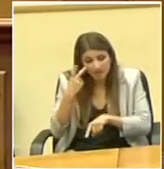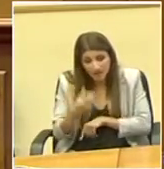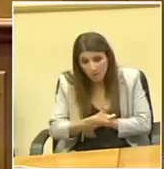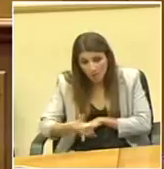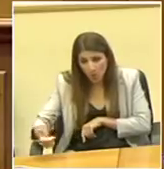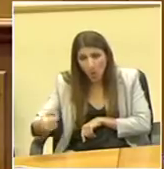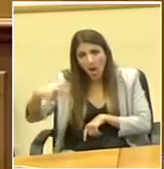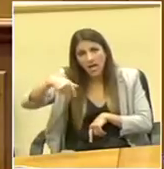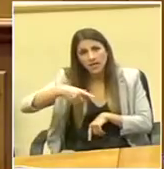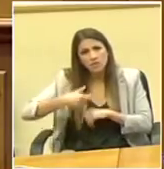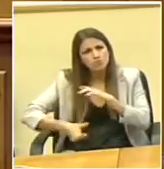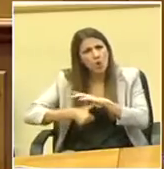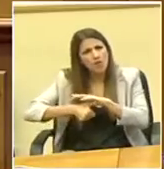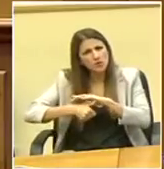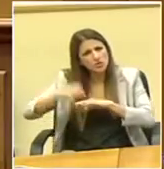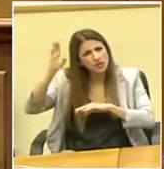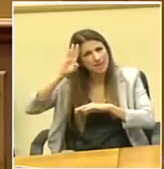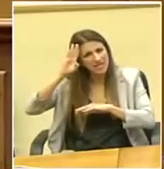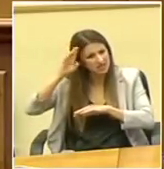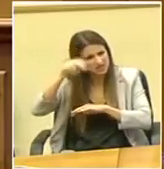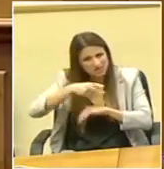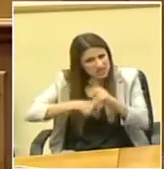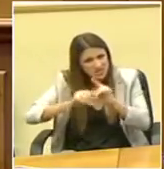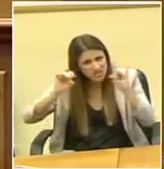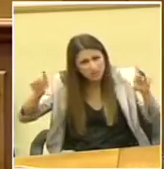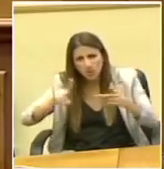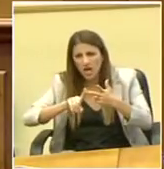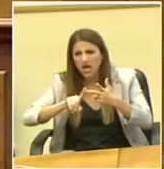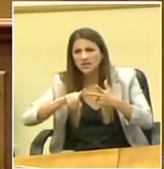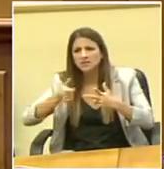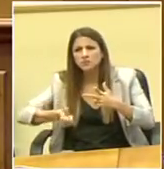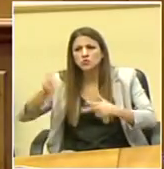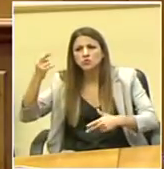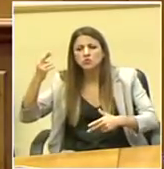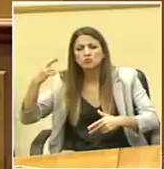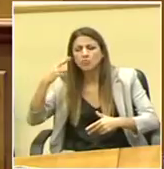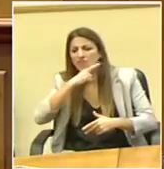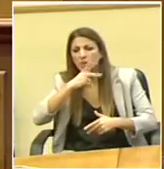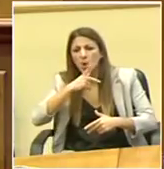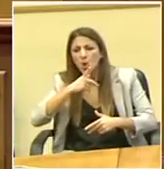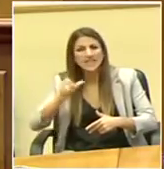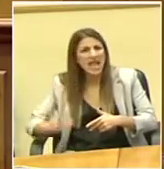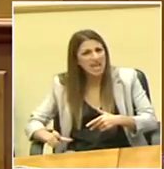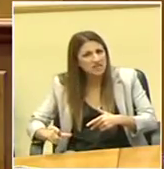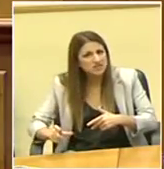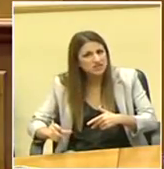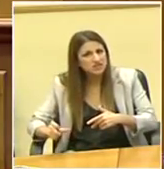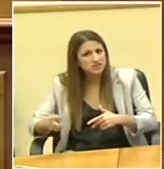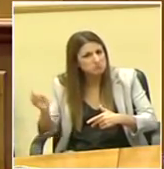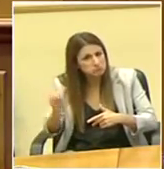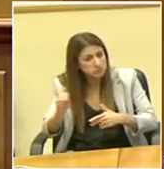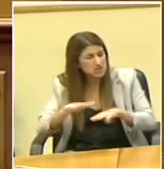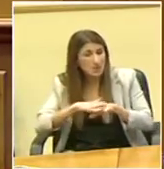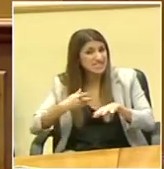Τραμπ, ούτε Σάντερς, ούτε Brexit, ούτε όλες αυτά τα πράγματα που γίνονται. Γι' αυτό αξίζει η αριστερά